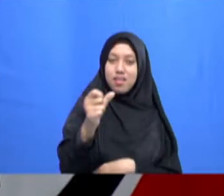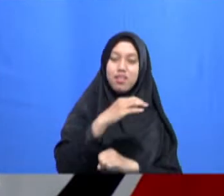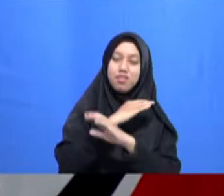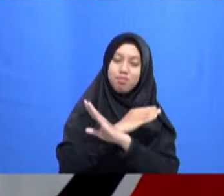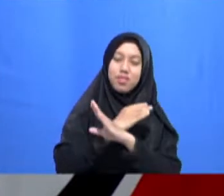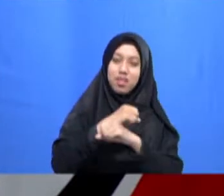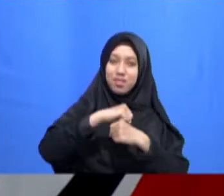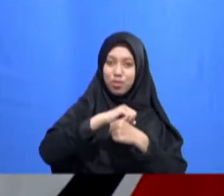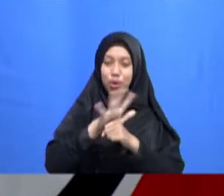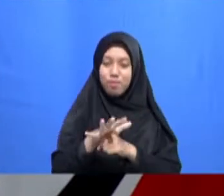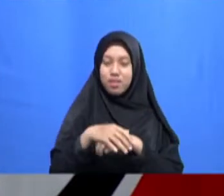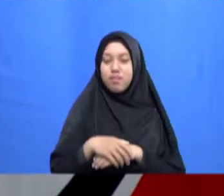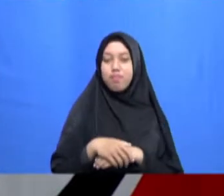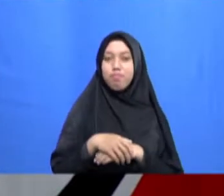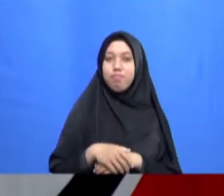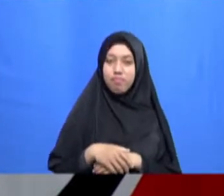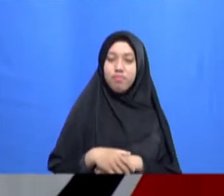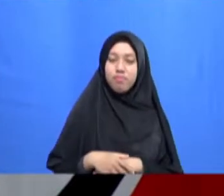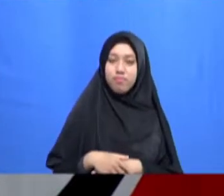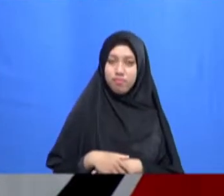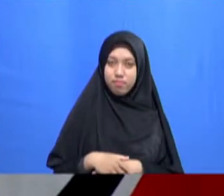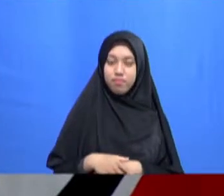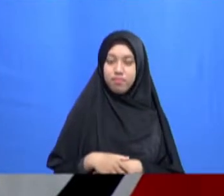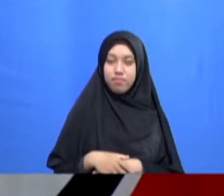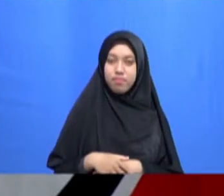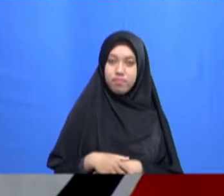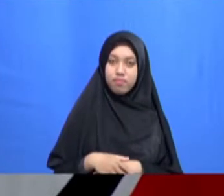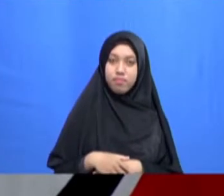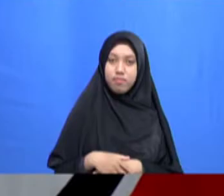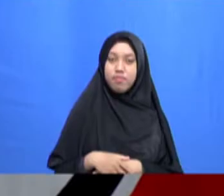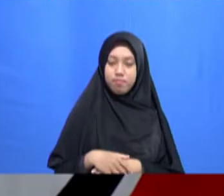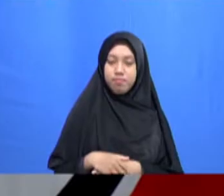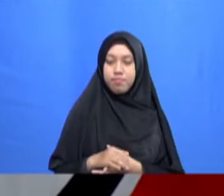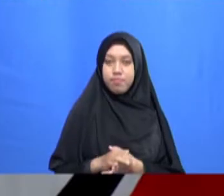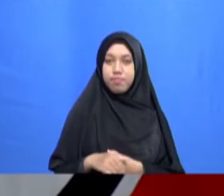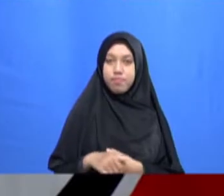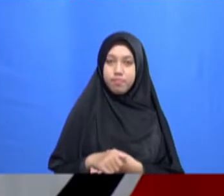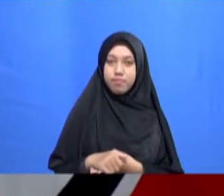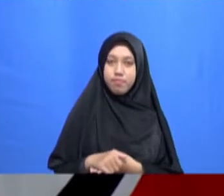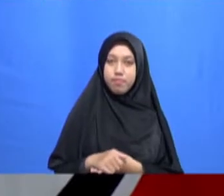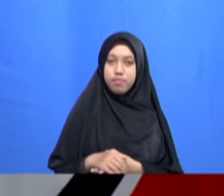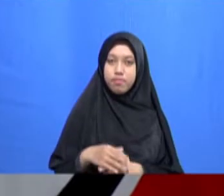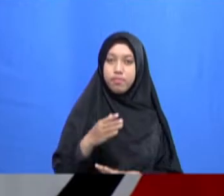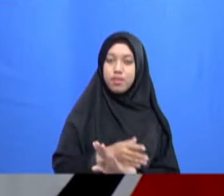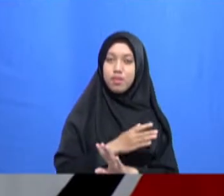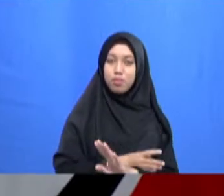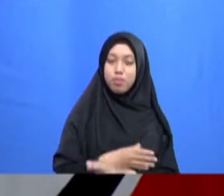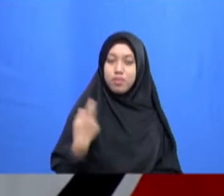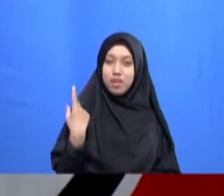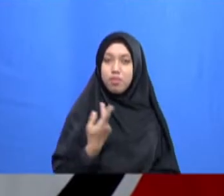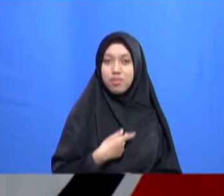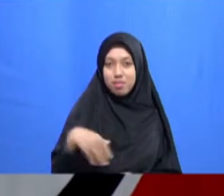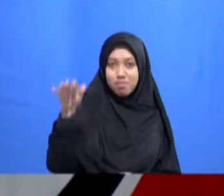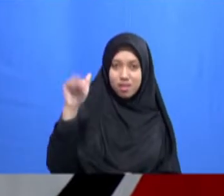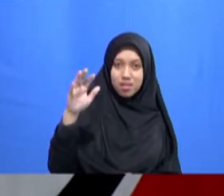pencegahan pengendalian coronavirus disease 2019, COVID-19. Baik, sebelum kami memanggil